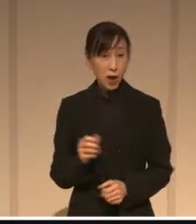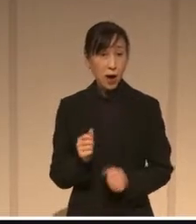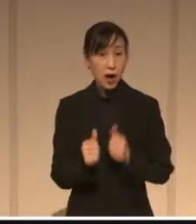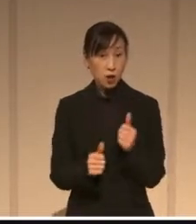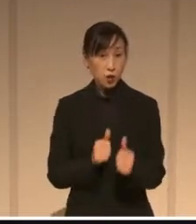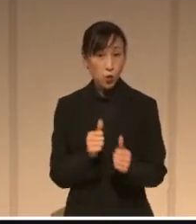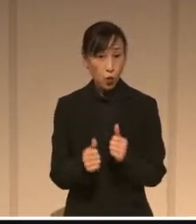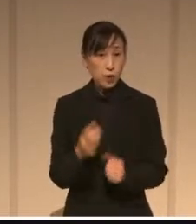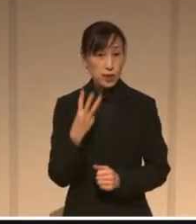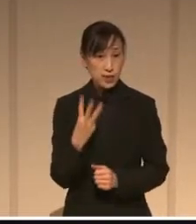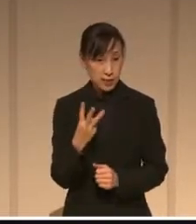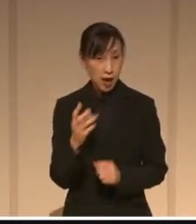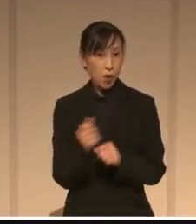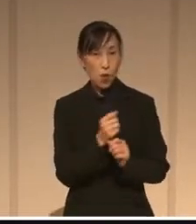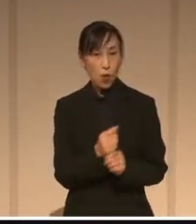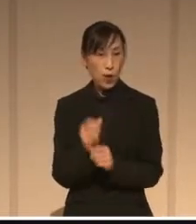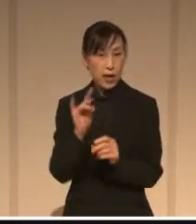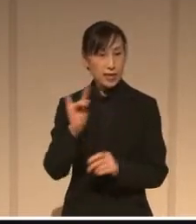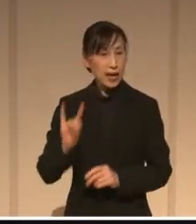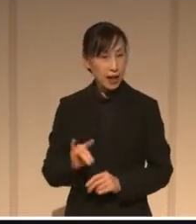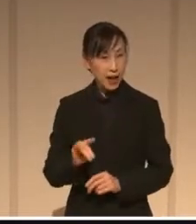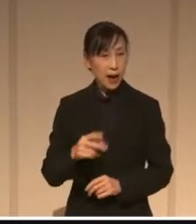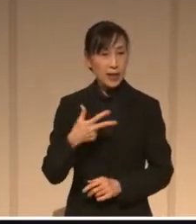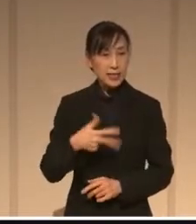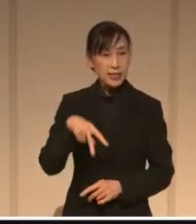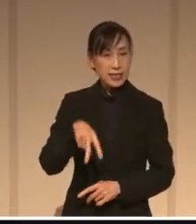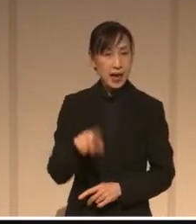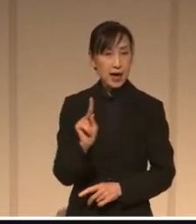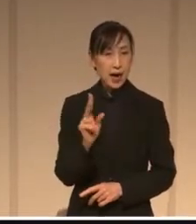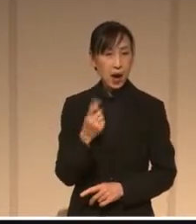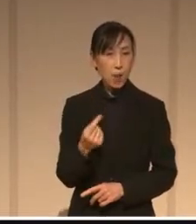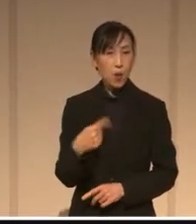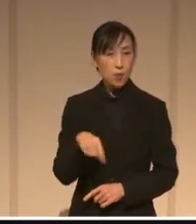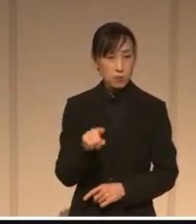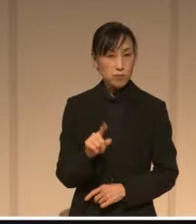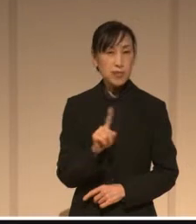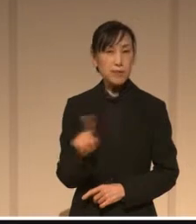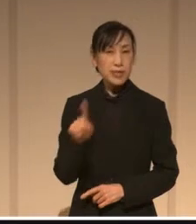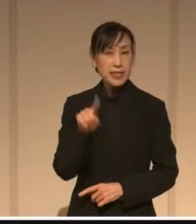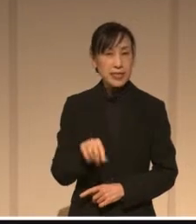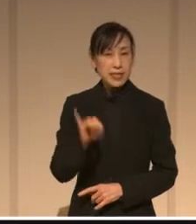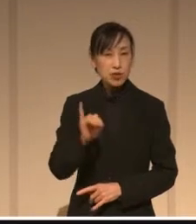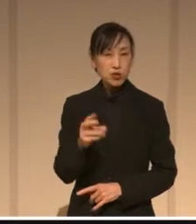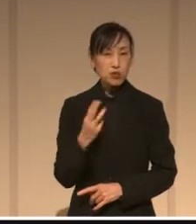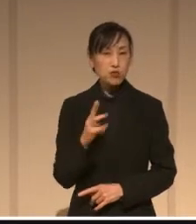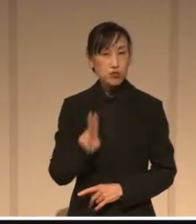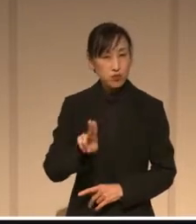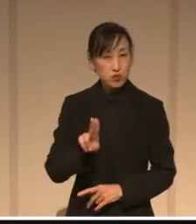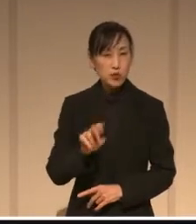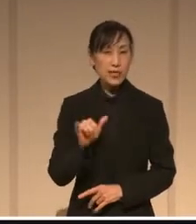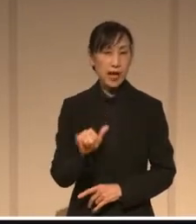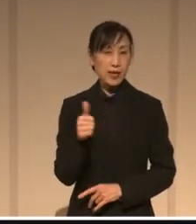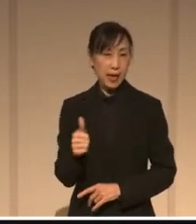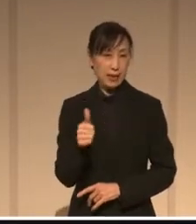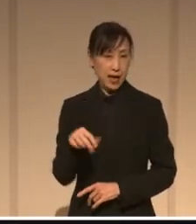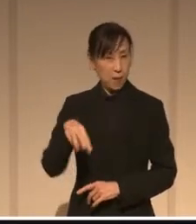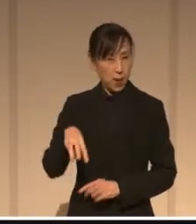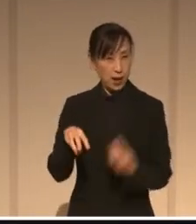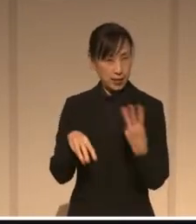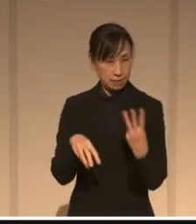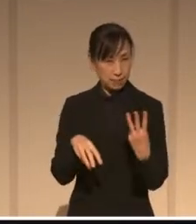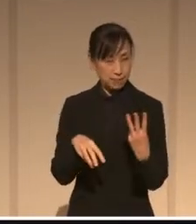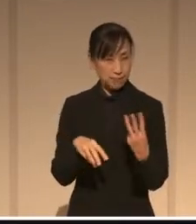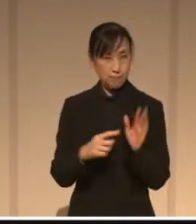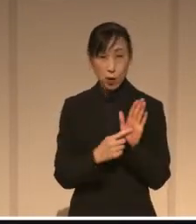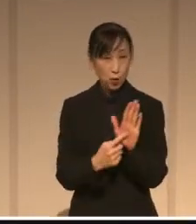も b 中やた球でした3名のパフォーマンスご覧いただきましたがいかがでしたでしょうか